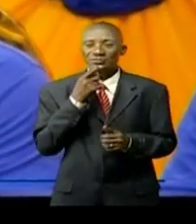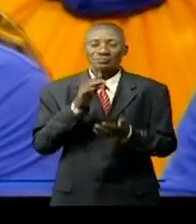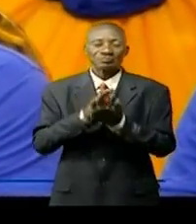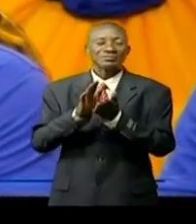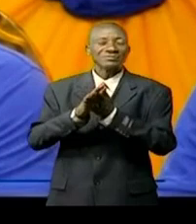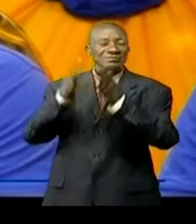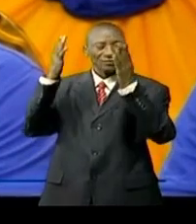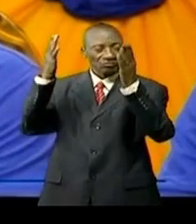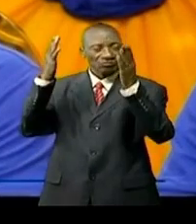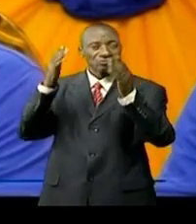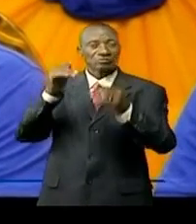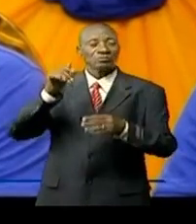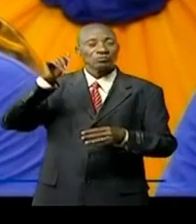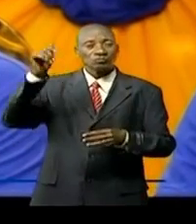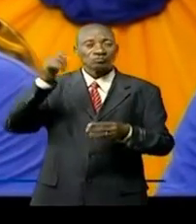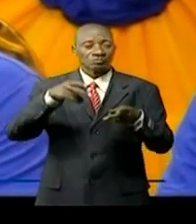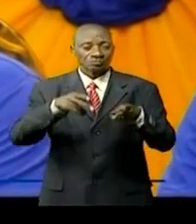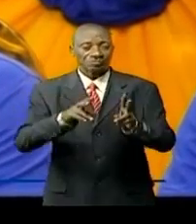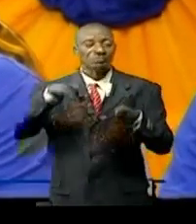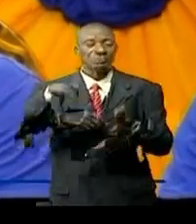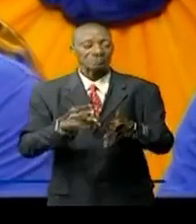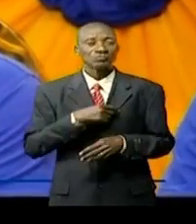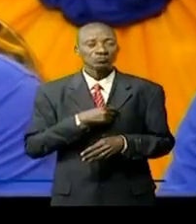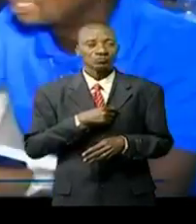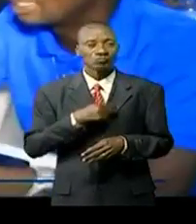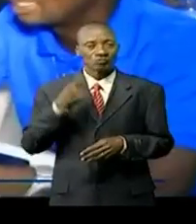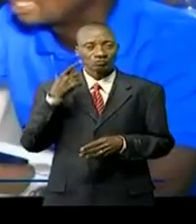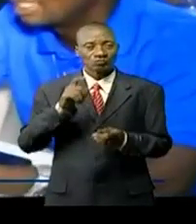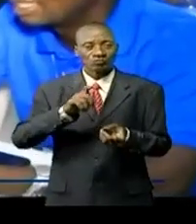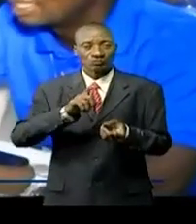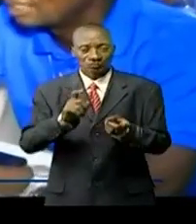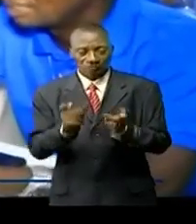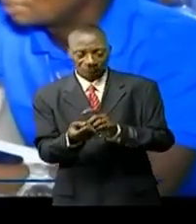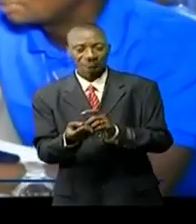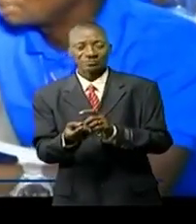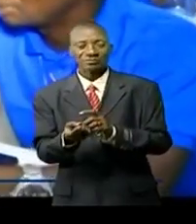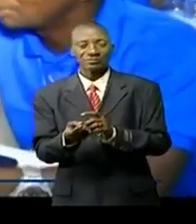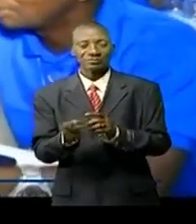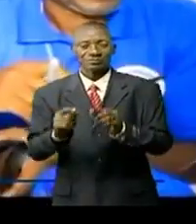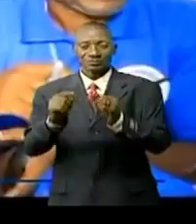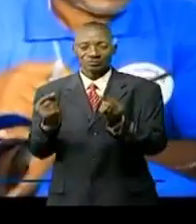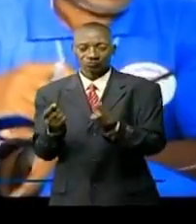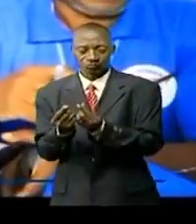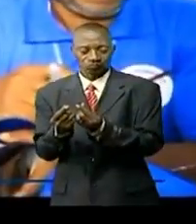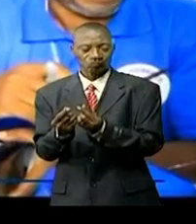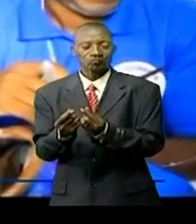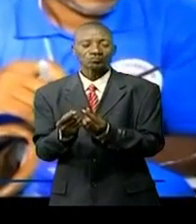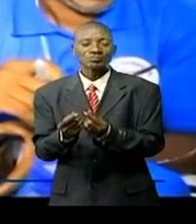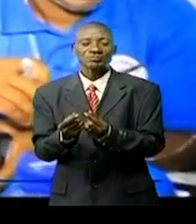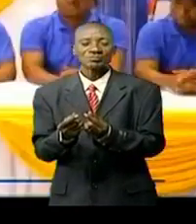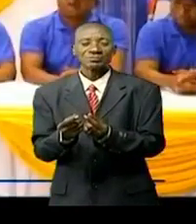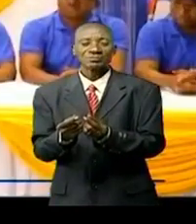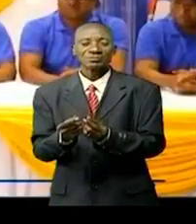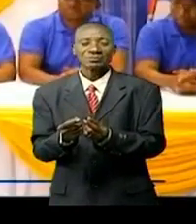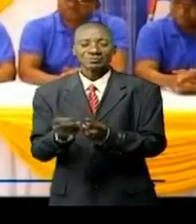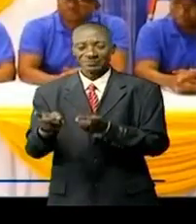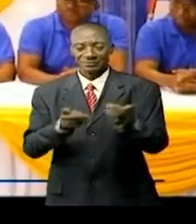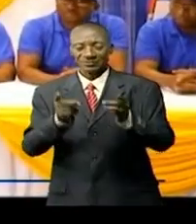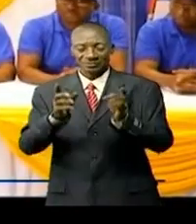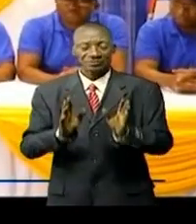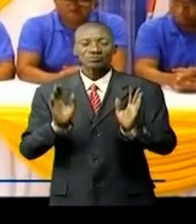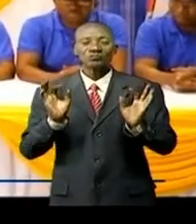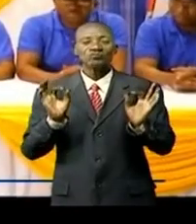puissions aboutir au changement de l'équipe dirigeante du SINAMED au niveau national. Les